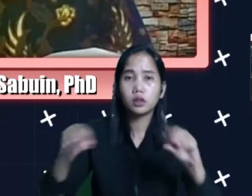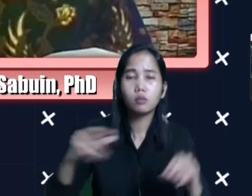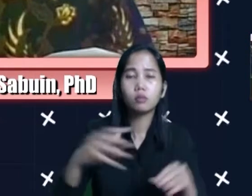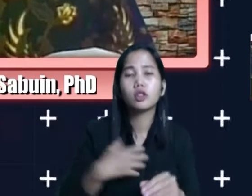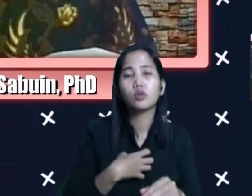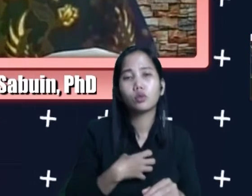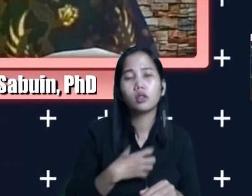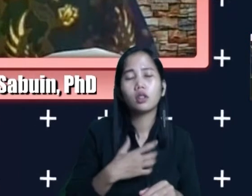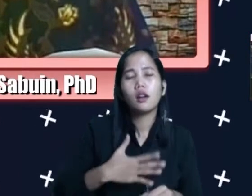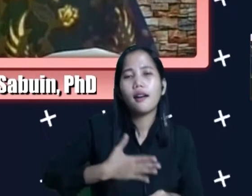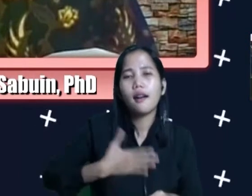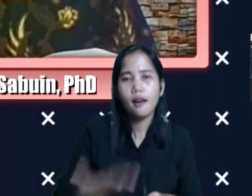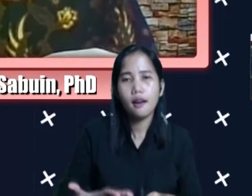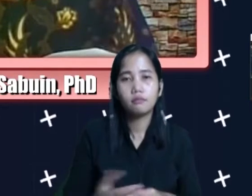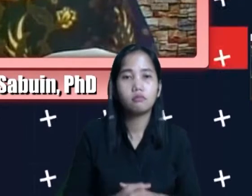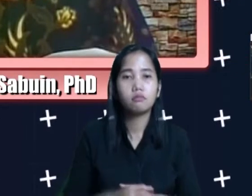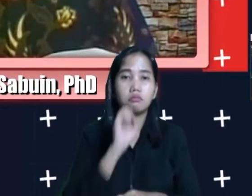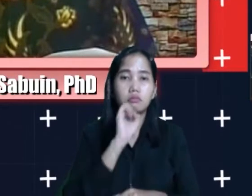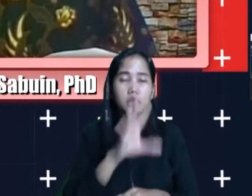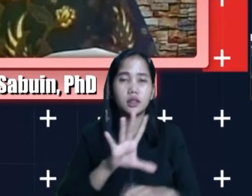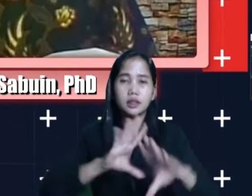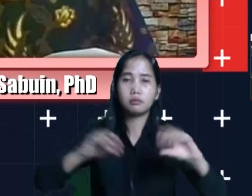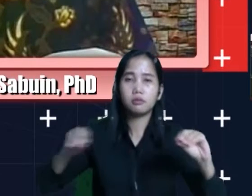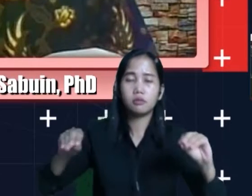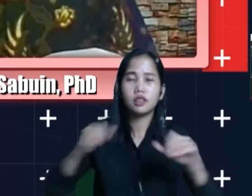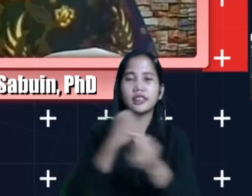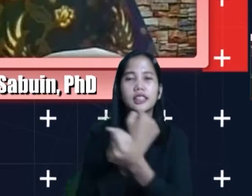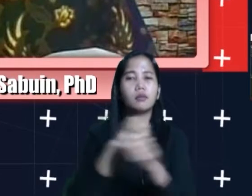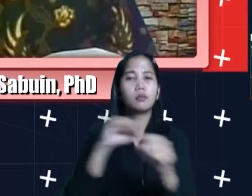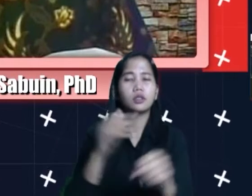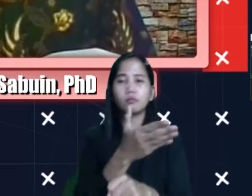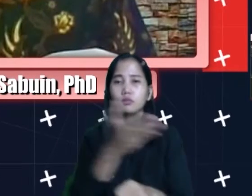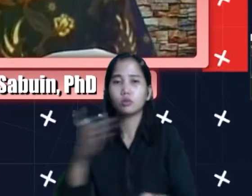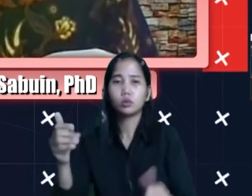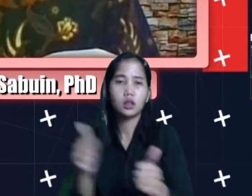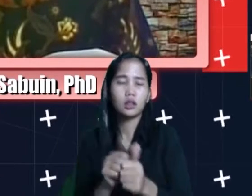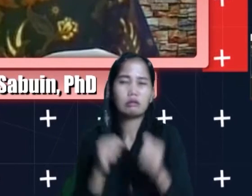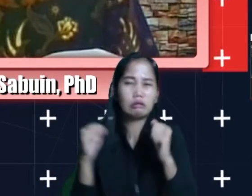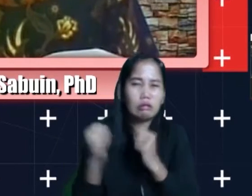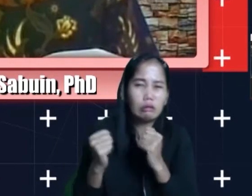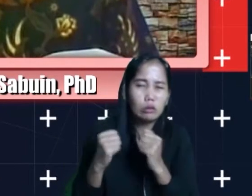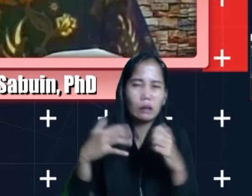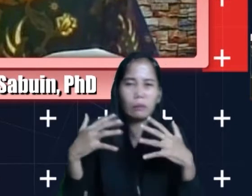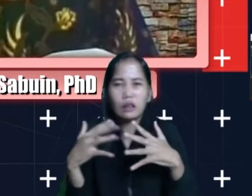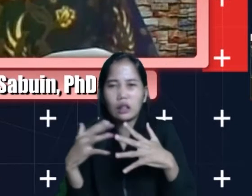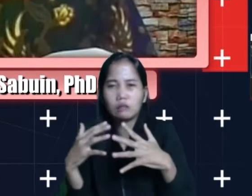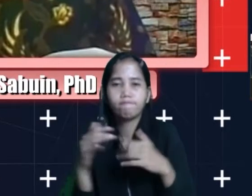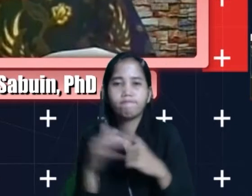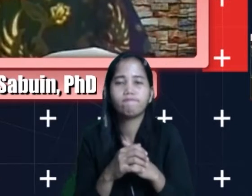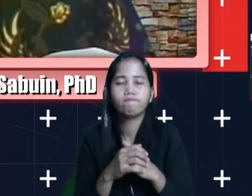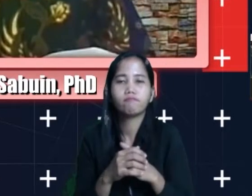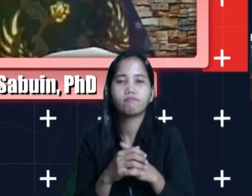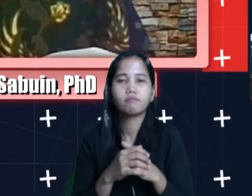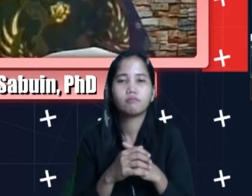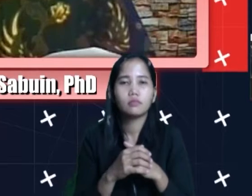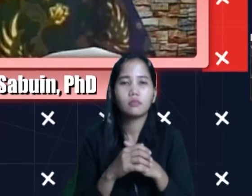gentar. Jadi waktu dikatakan kerjakanlah keselamatanmu dengan takut yang gentar, siapa yang mengerjakan? Ayat